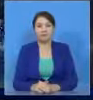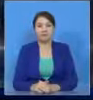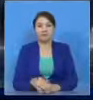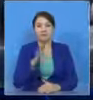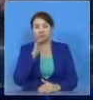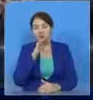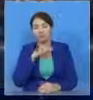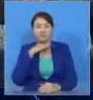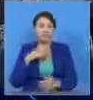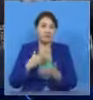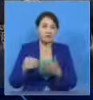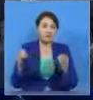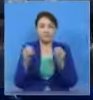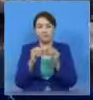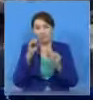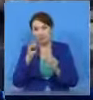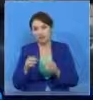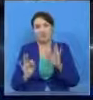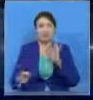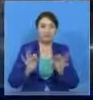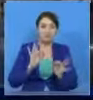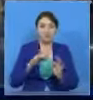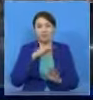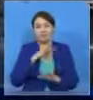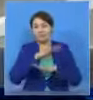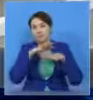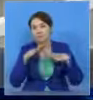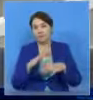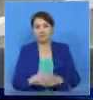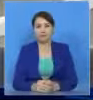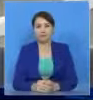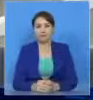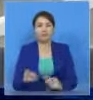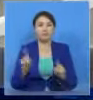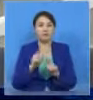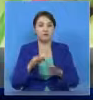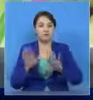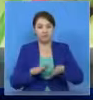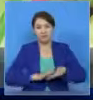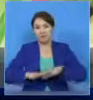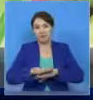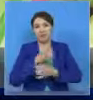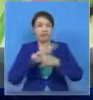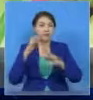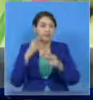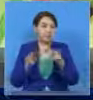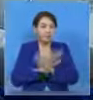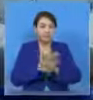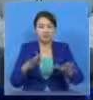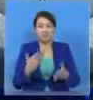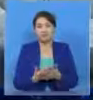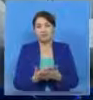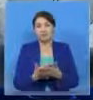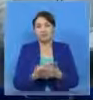Гусиное мясо купила за 10 тысяч. Вполне нормально. Мяса много. Отметим, что после ярмарки праздник не закончился.